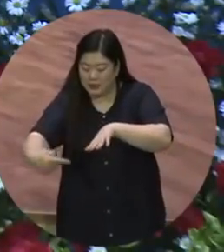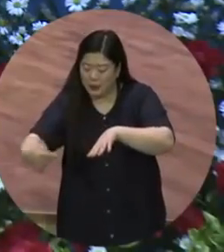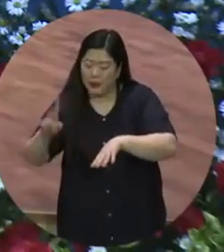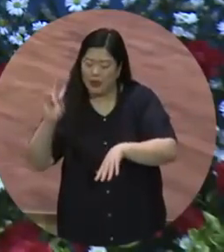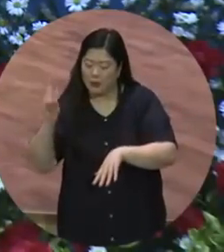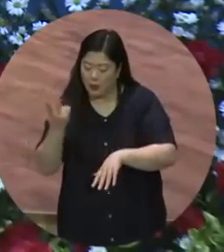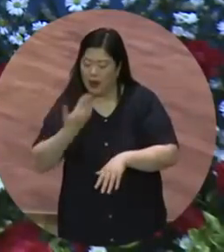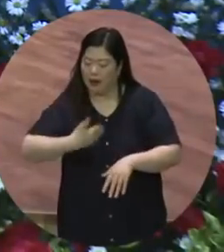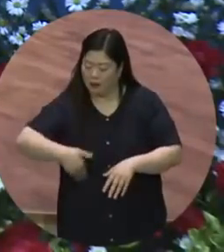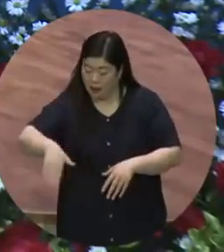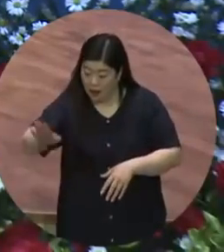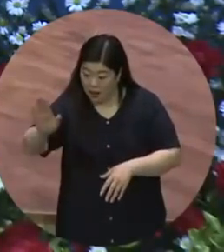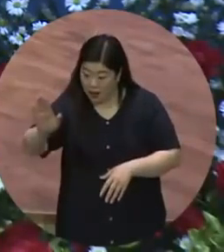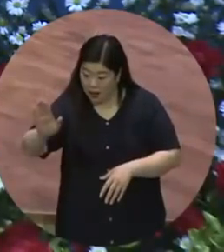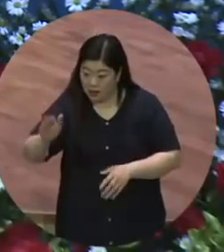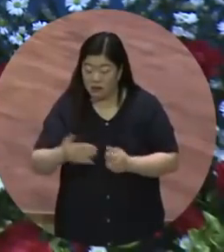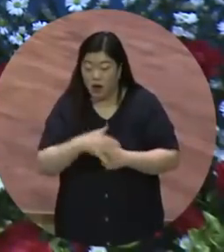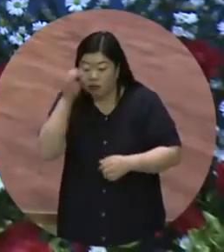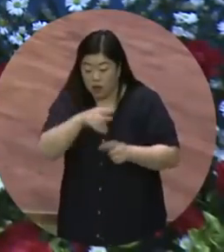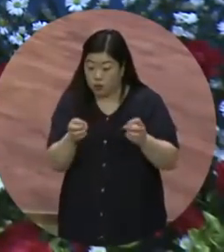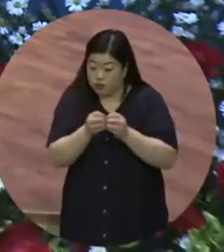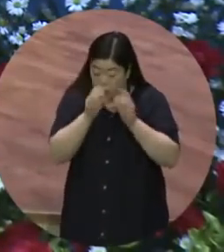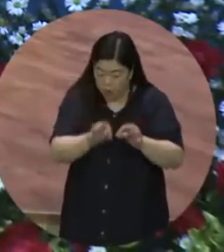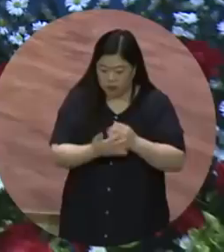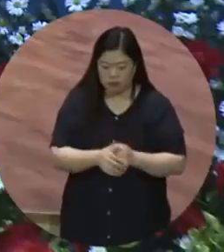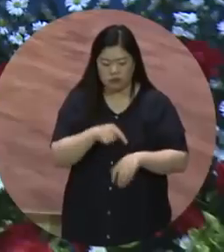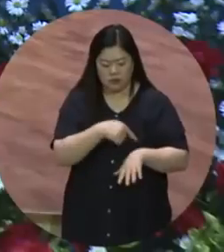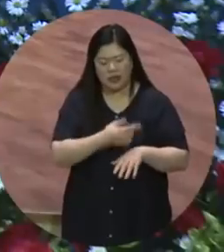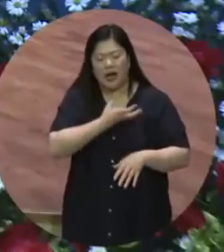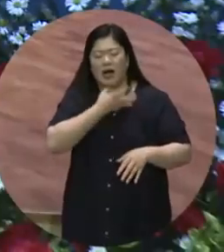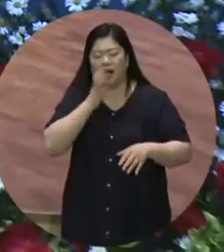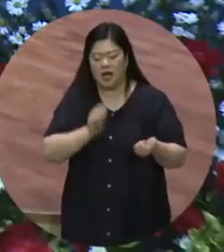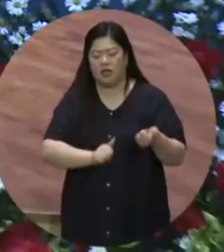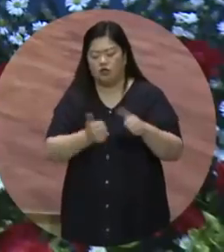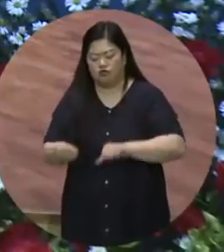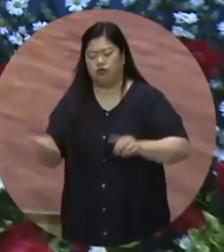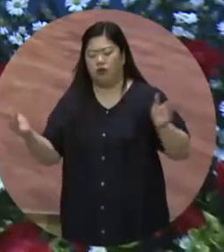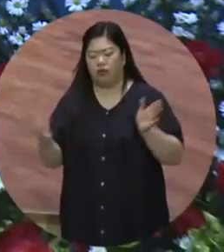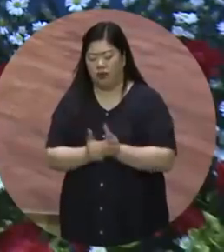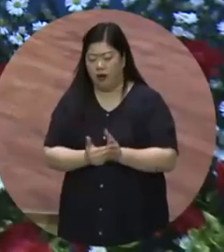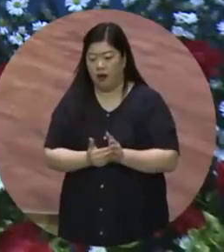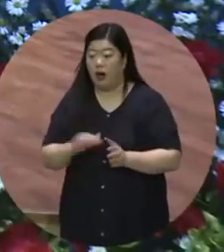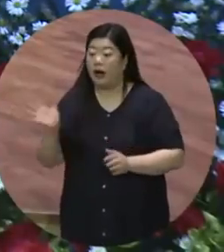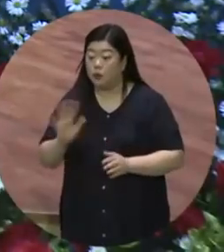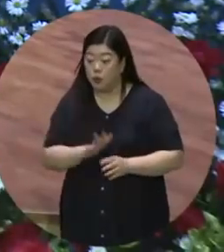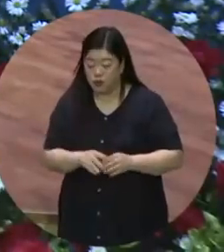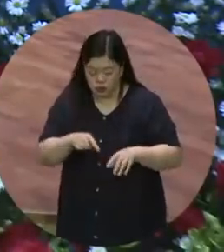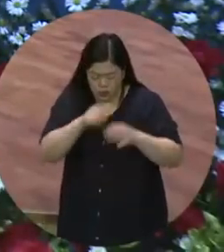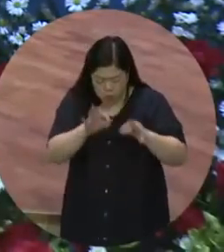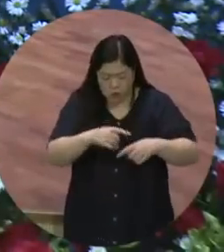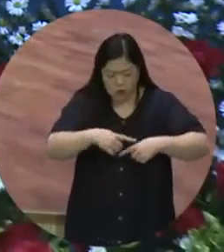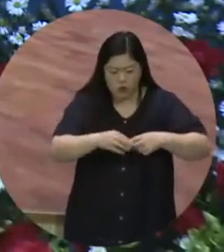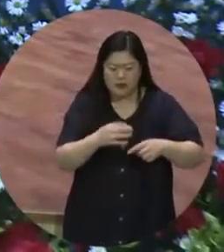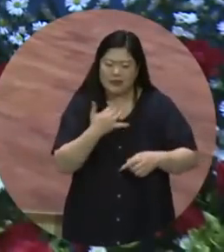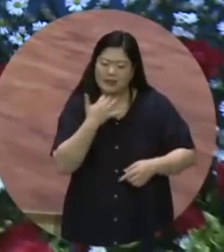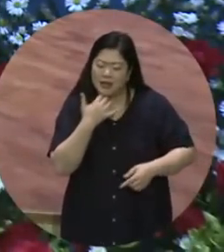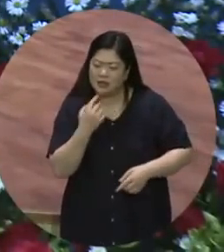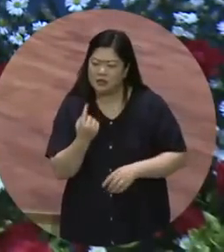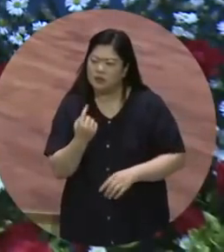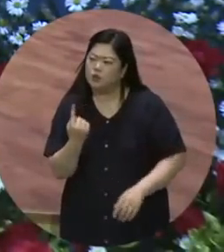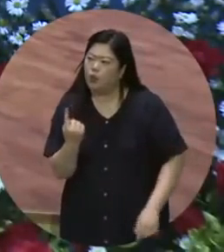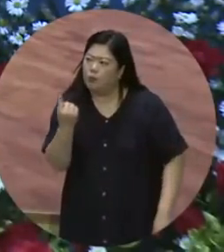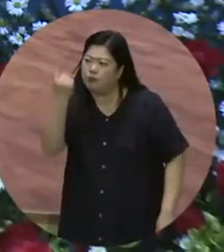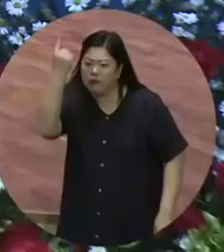8절에 그냥 죽었다고 하지 않고 굳이 그의 나이가 높다라는 표현, 나이가 높고,